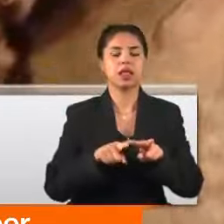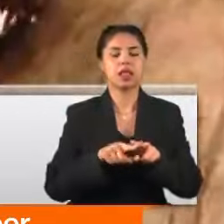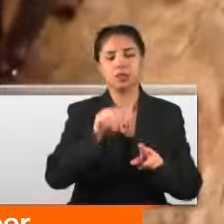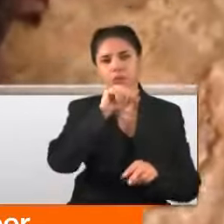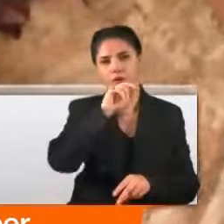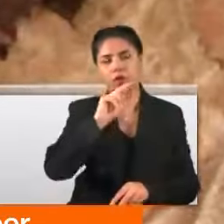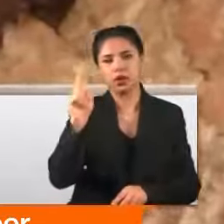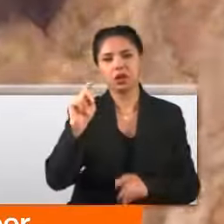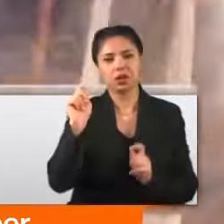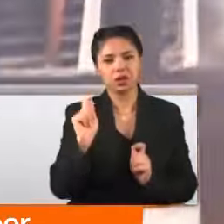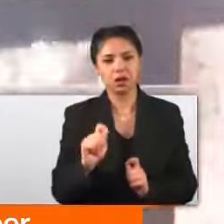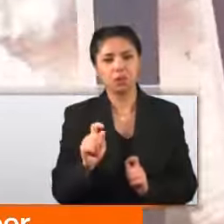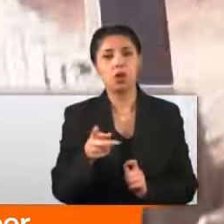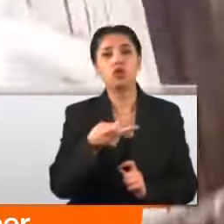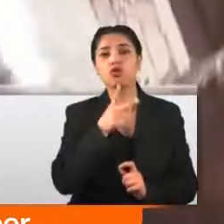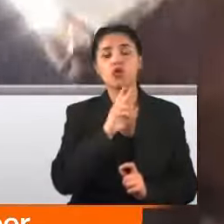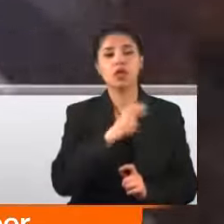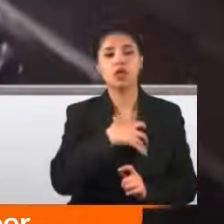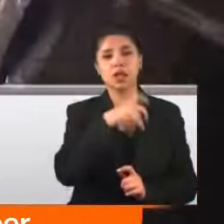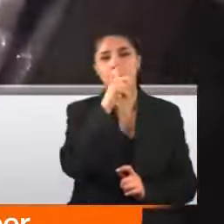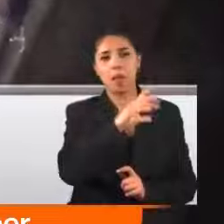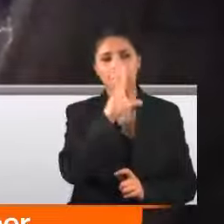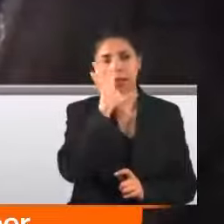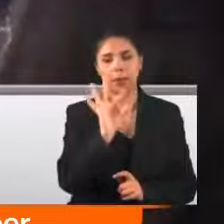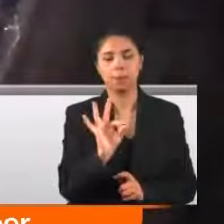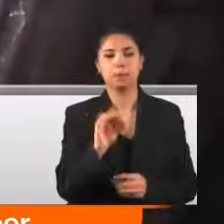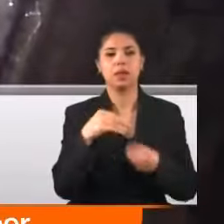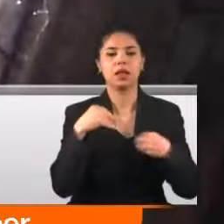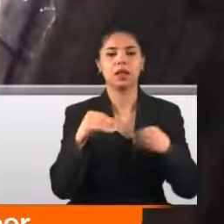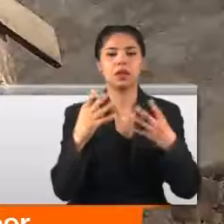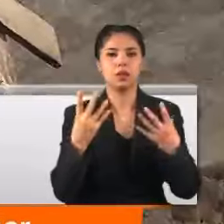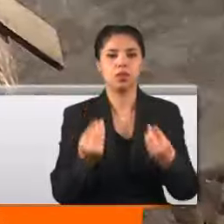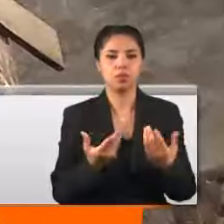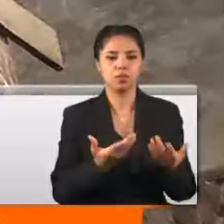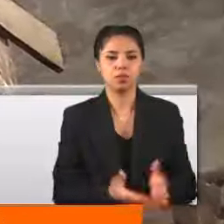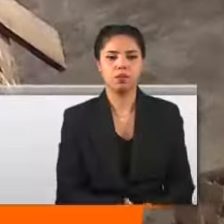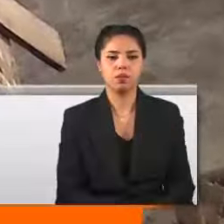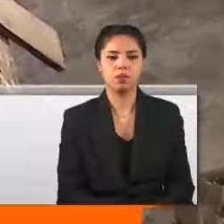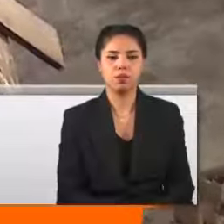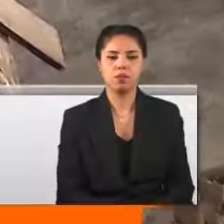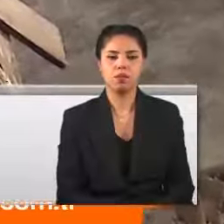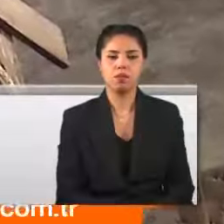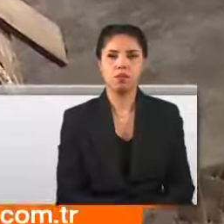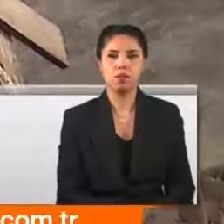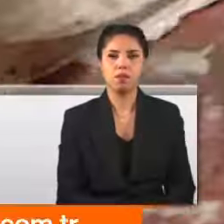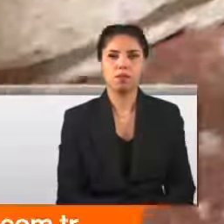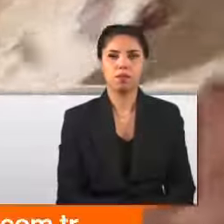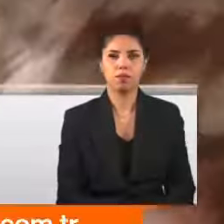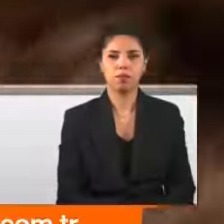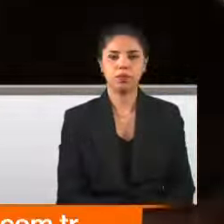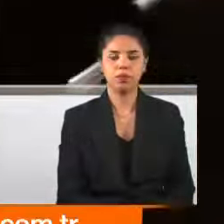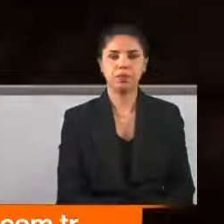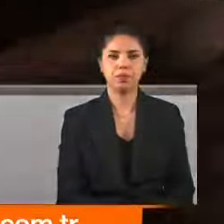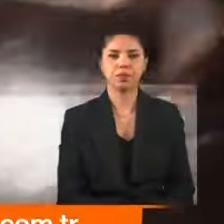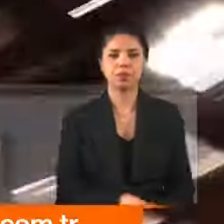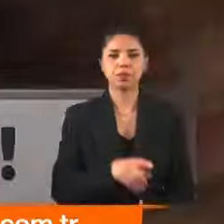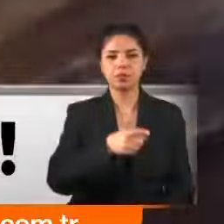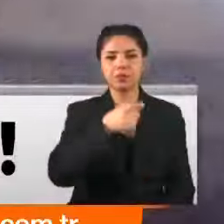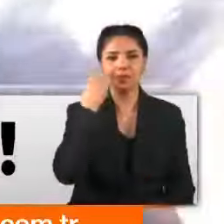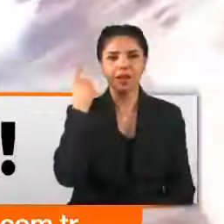ise satışa çıkardı. Konuştuk. Cumhurbaşkanımız hakkında 2 milyon dolar. Bir tarihin,